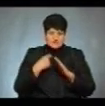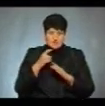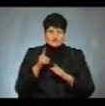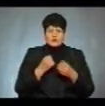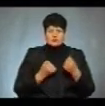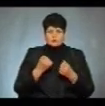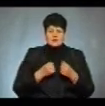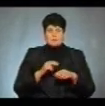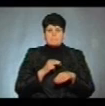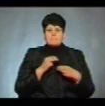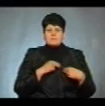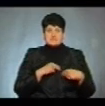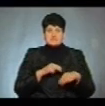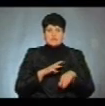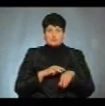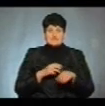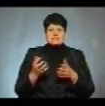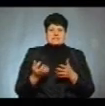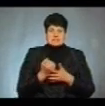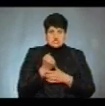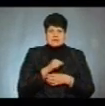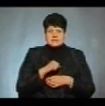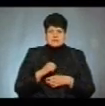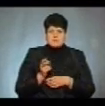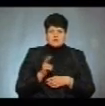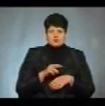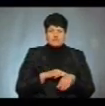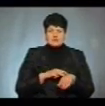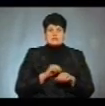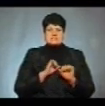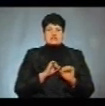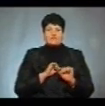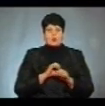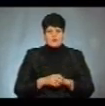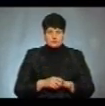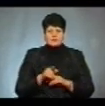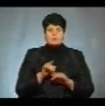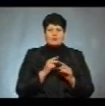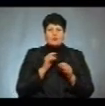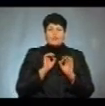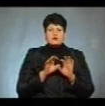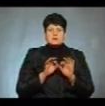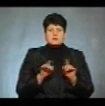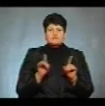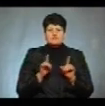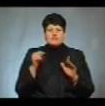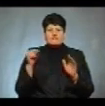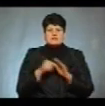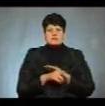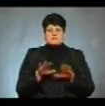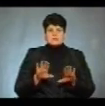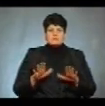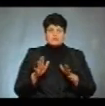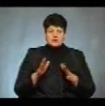автомобіль працівники поліції знайшли, сам прийшов у поліцію з адвокатом. Відповідно, він пояснив, що втік з місця події,